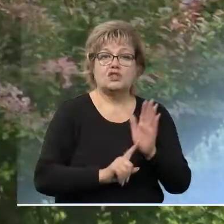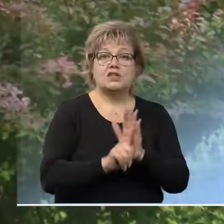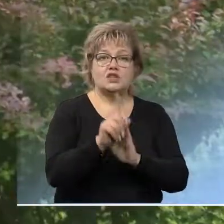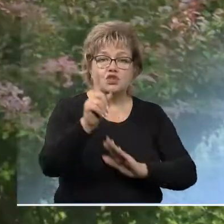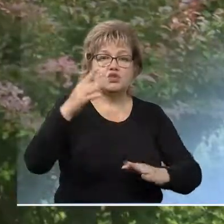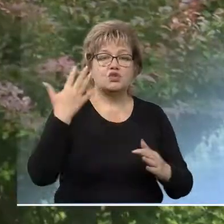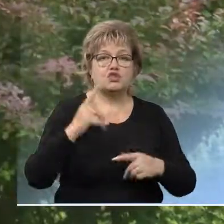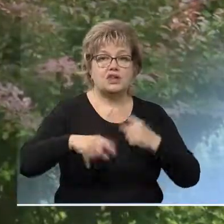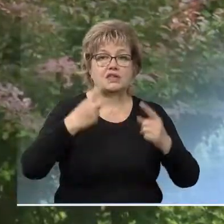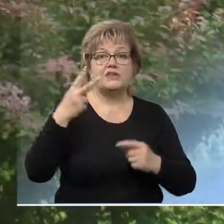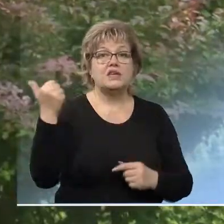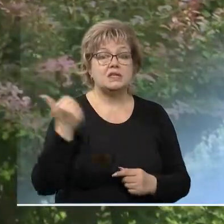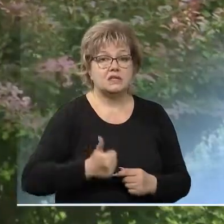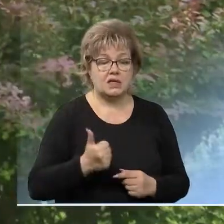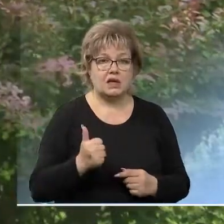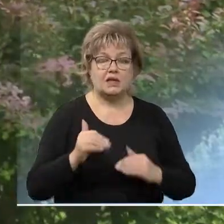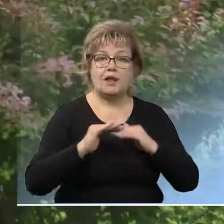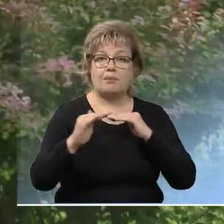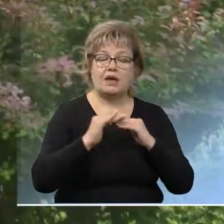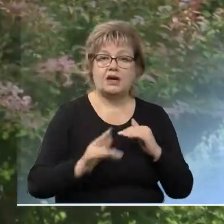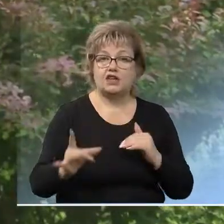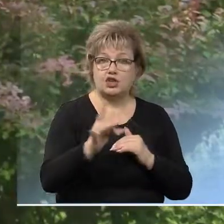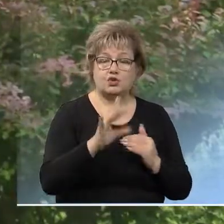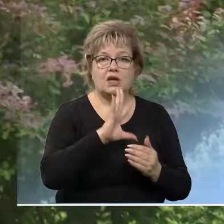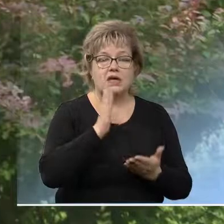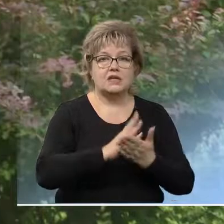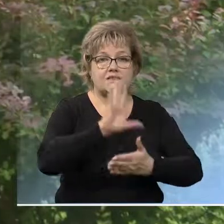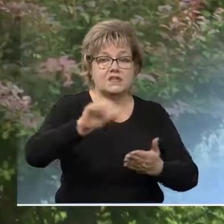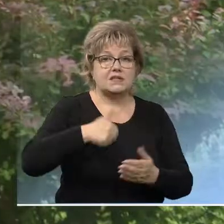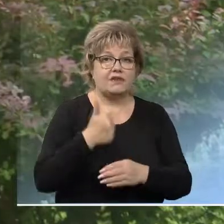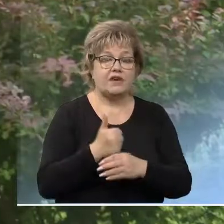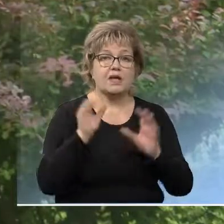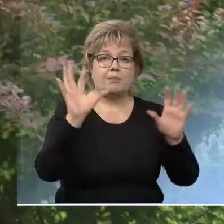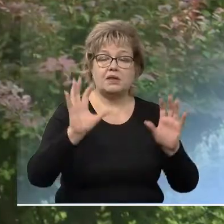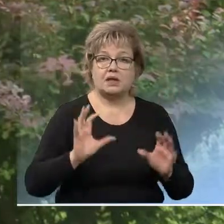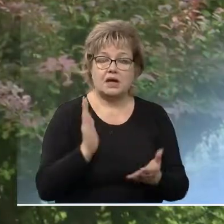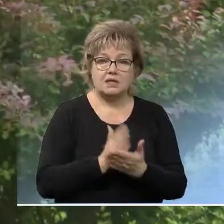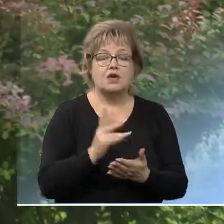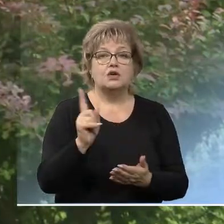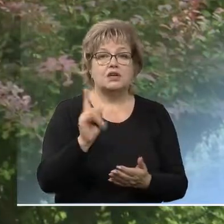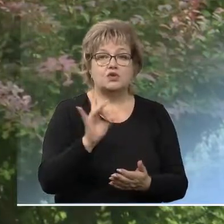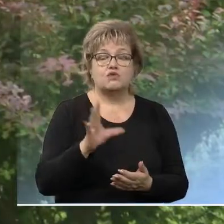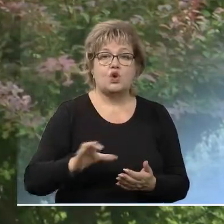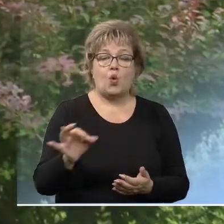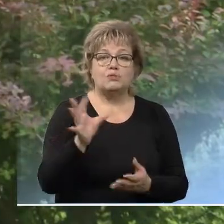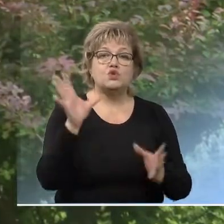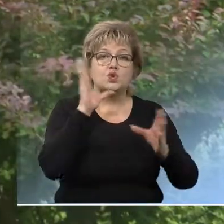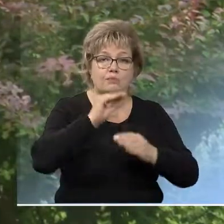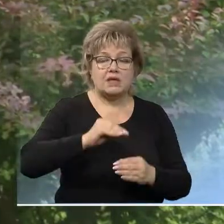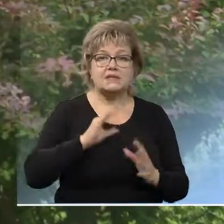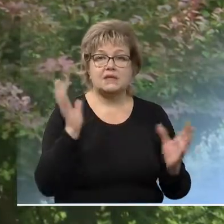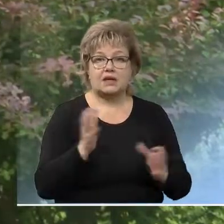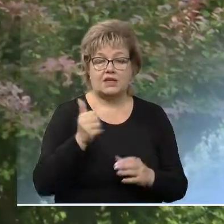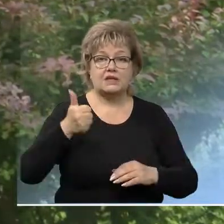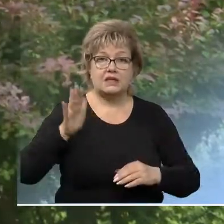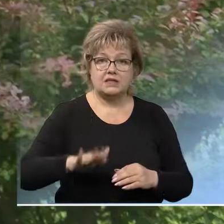Уборочная страда начнется уже через 2 недели на полях региона. Есть все основания полагать, что Ростовская область сумеет сохранить